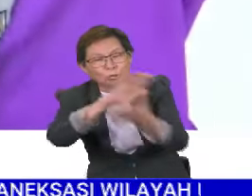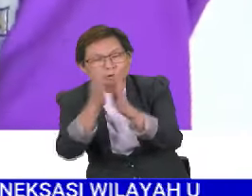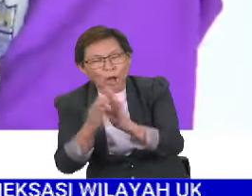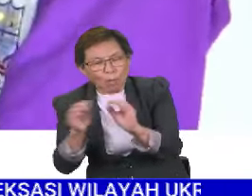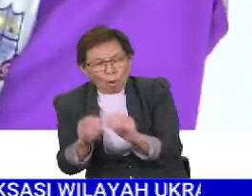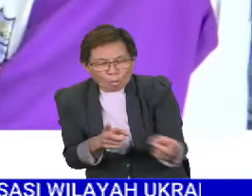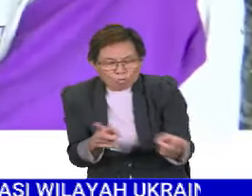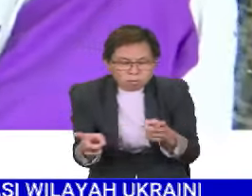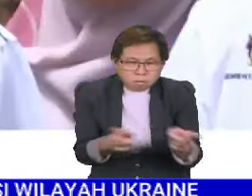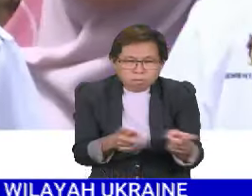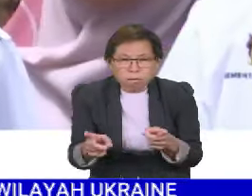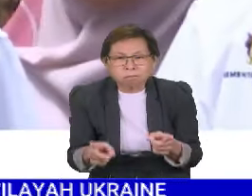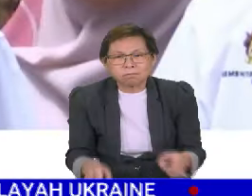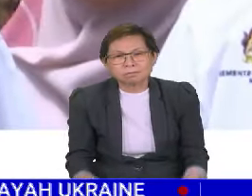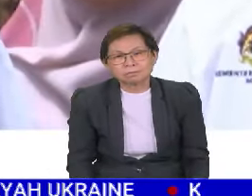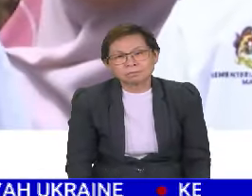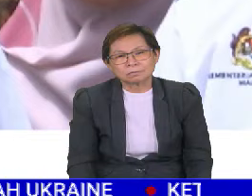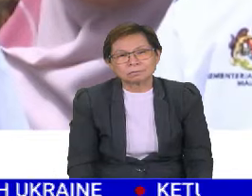lebih berdisiplin.